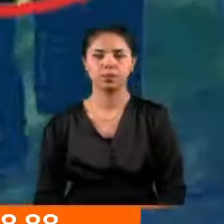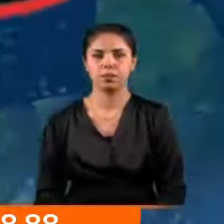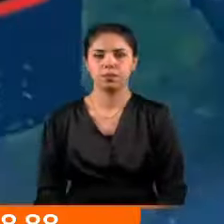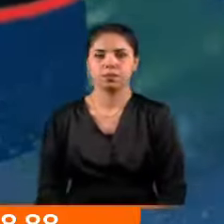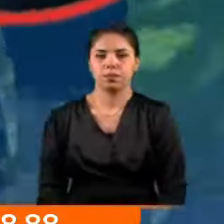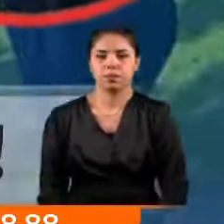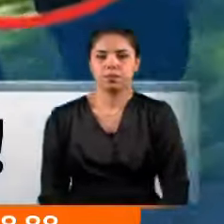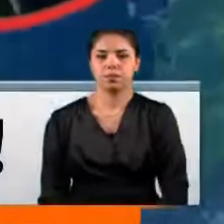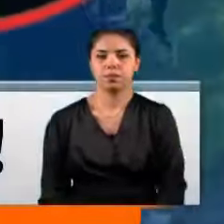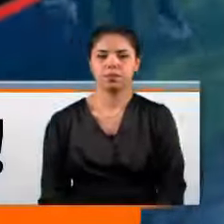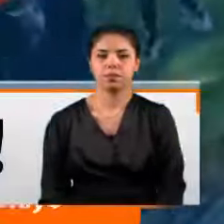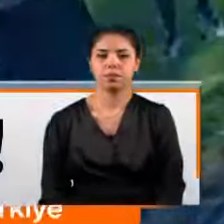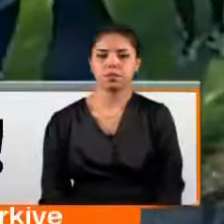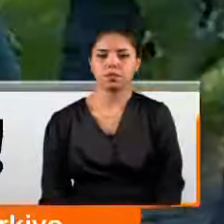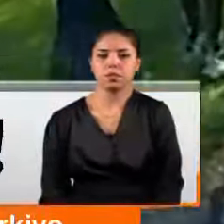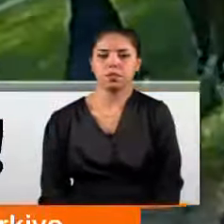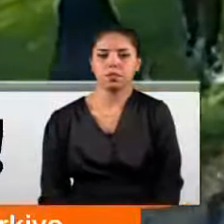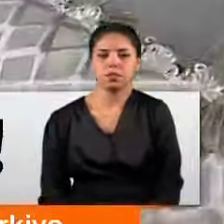How are you?